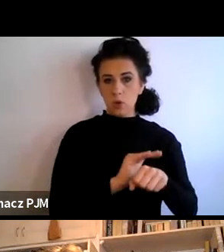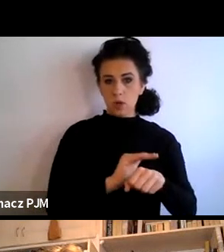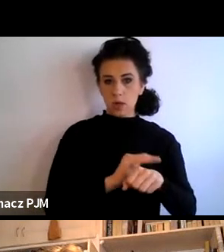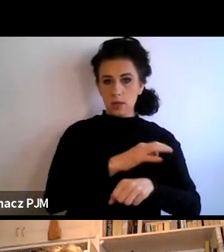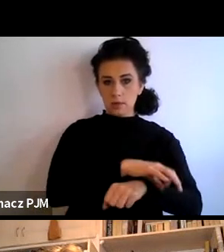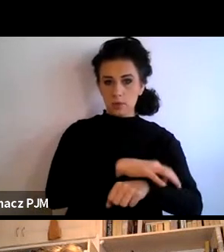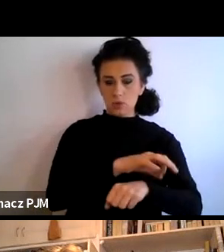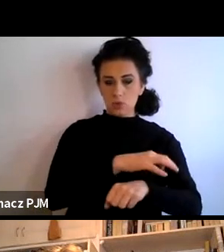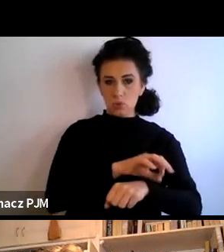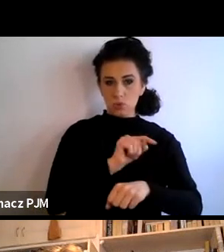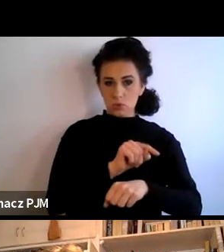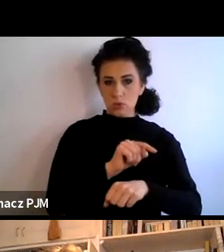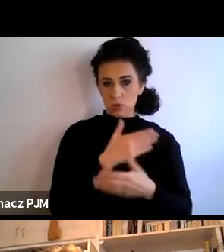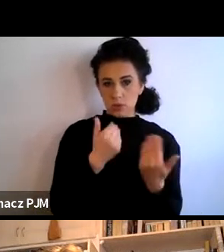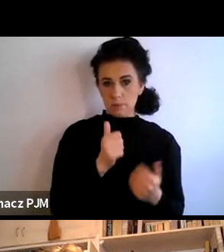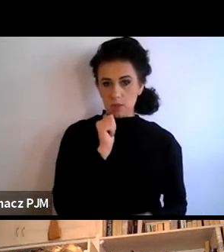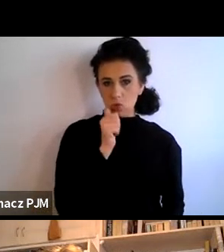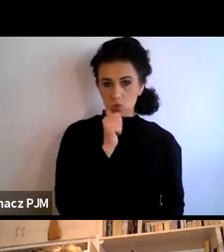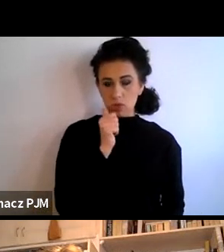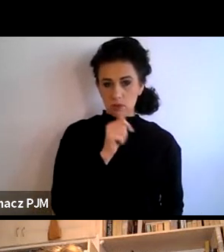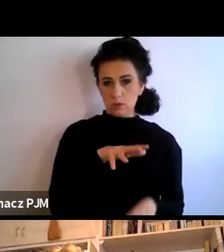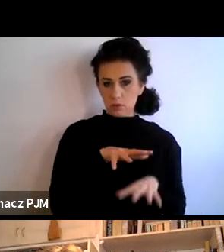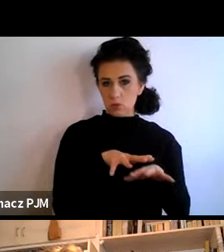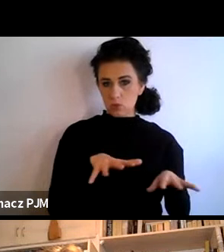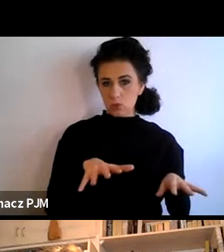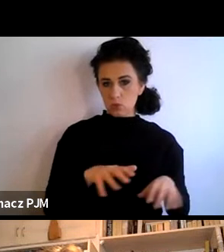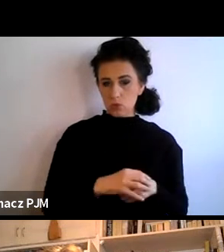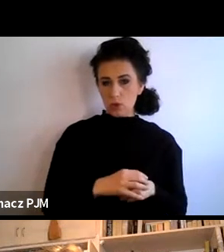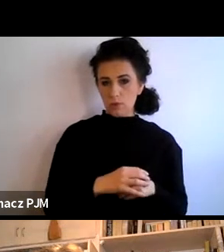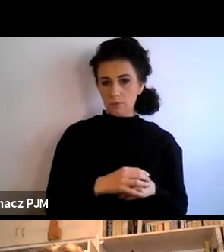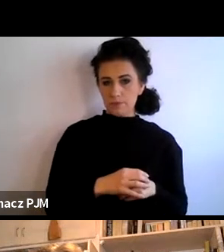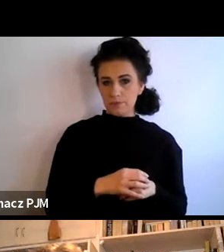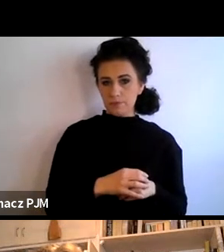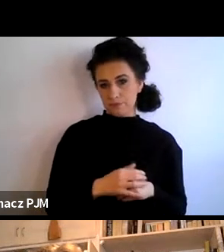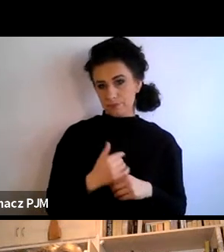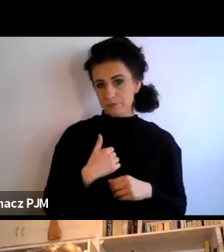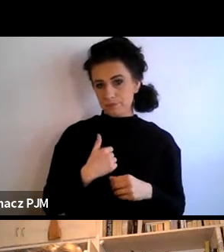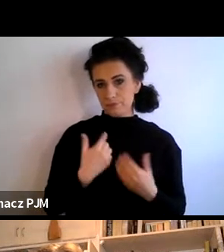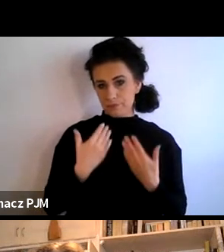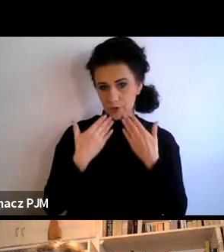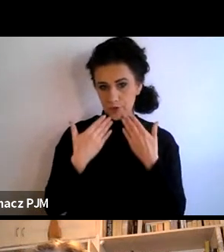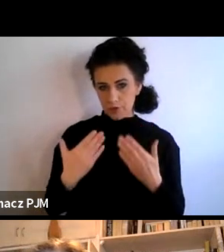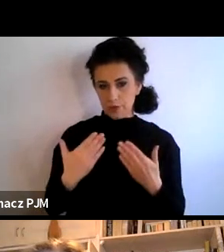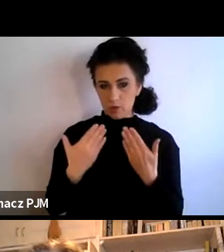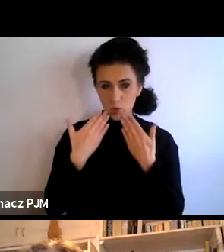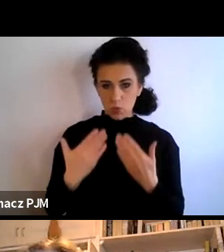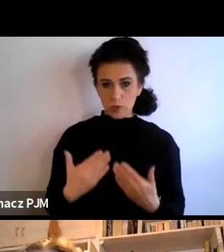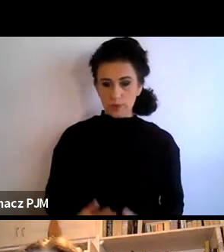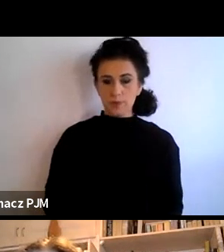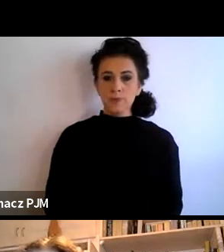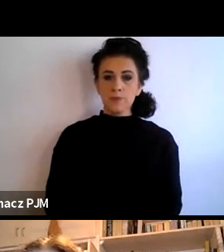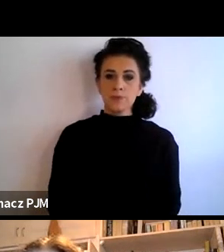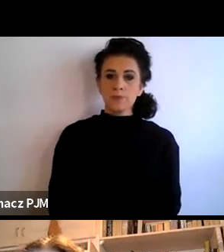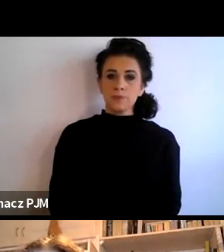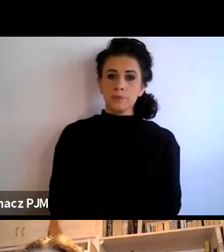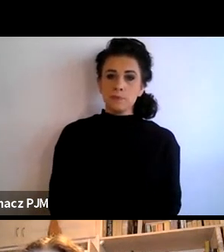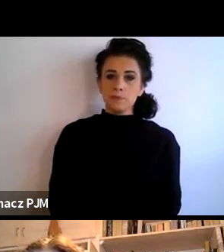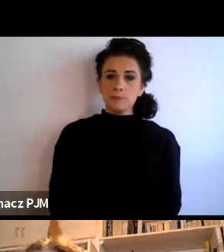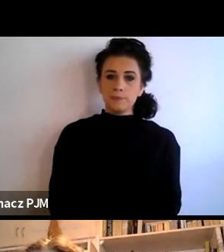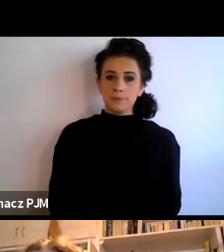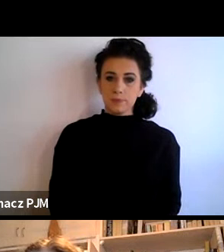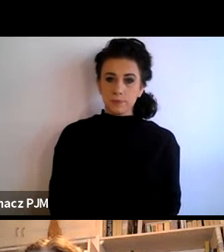codziennych zajęciach. To gdyby ktoś mógł to odpowiedzieć, to będę wdzięczny bardzo.